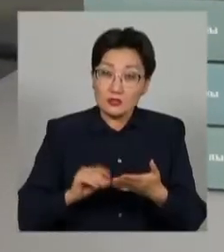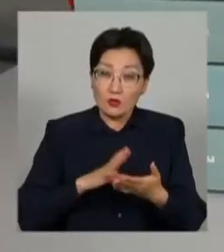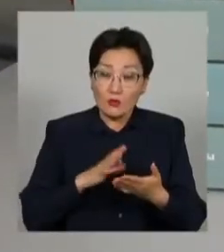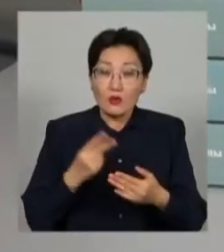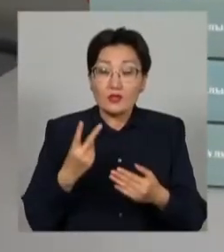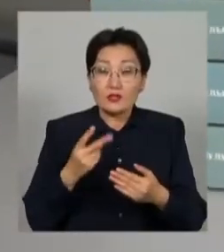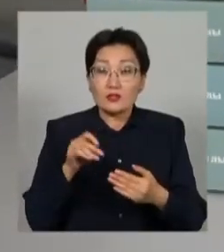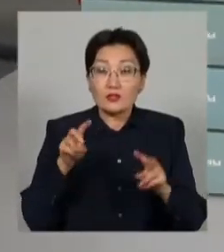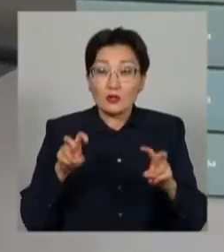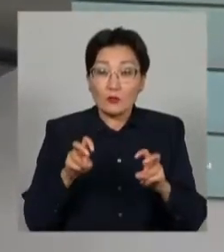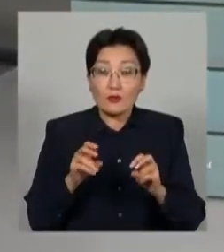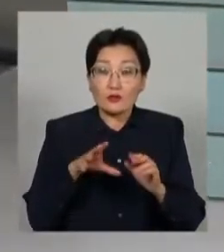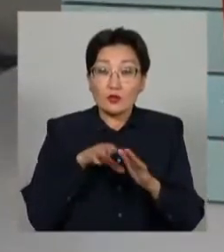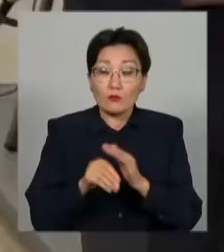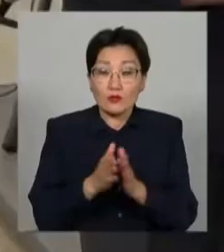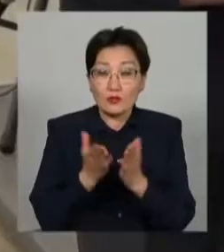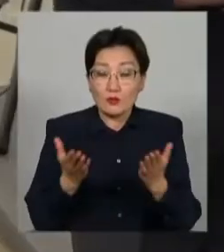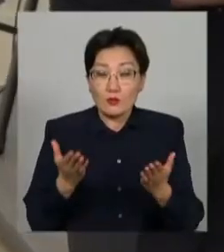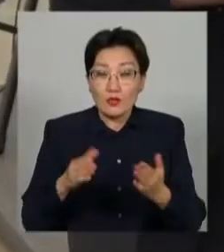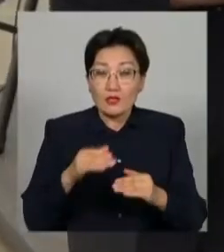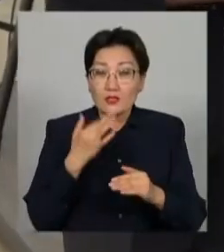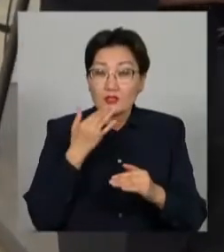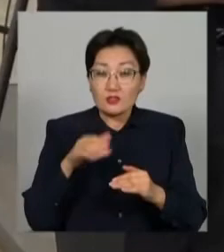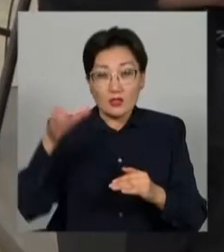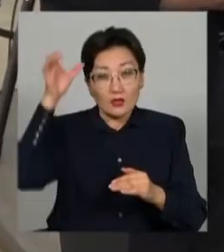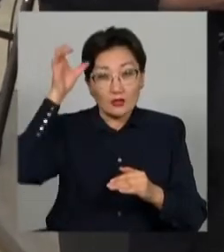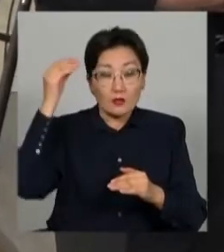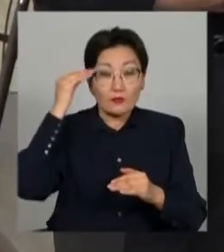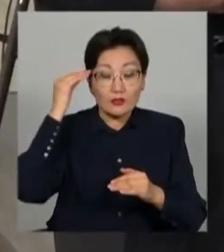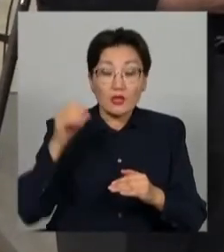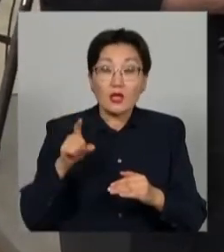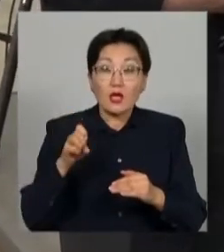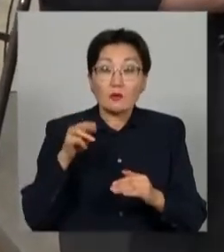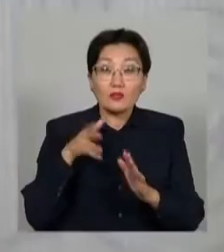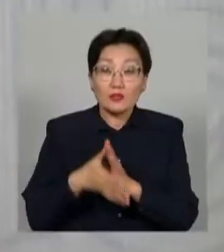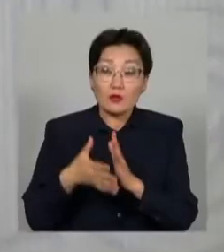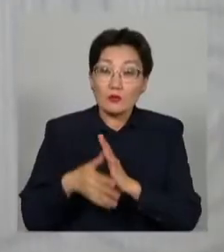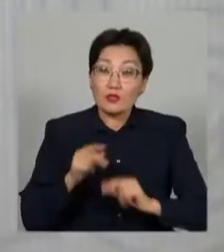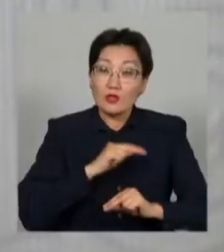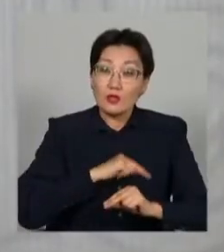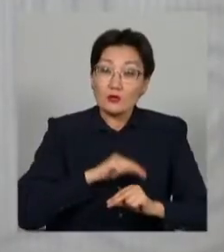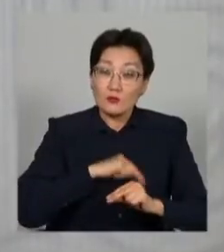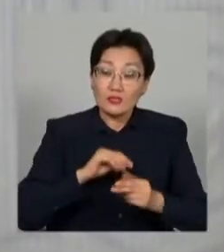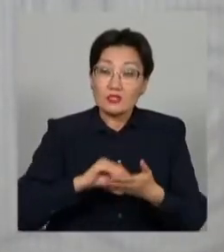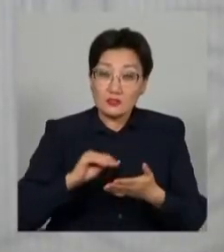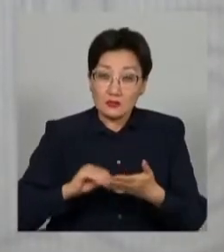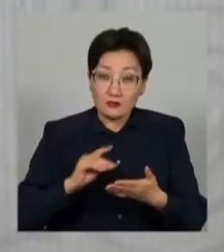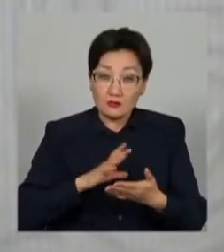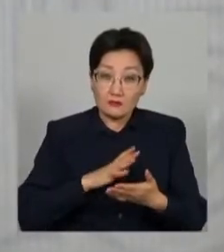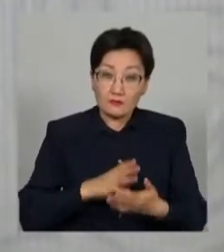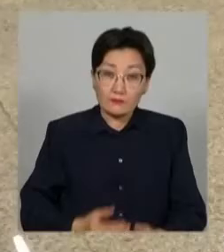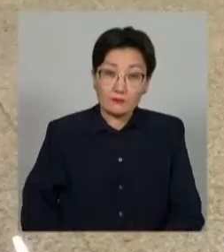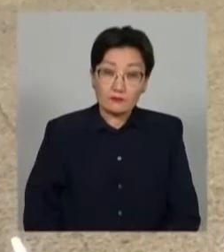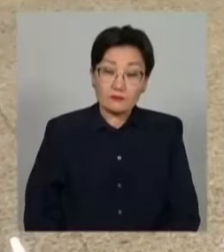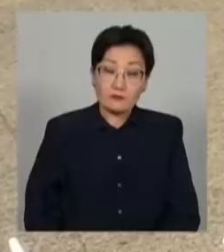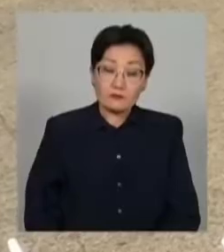екі тараудан тұратын кітапқа Байтұрсынұлы туралы шетелдік ғалымдардың ой пікірі мен Ахмет танушылардың еңбегі де топтастырылып отыр.